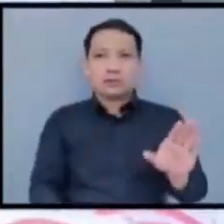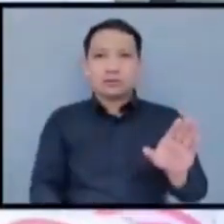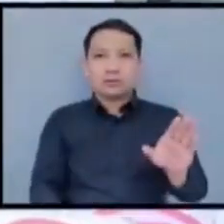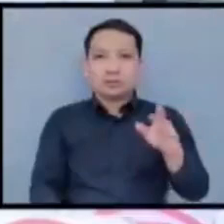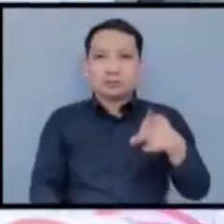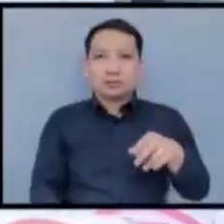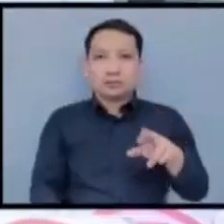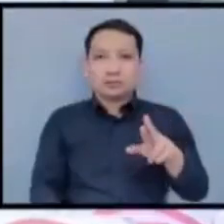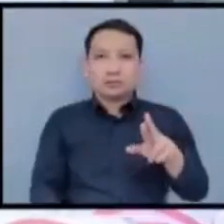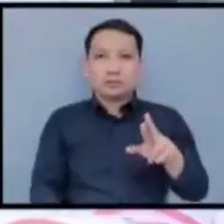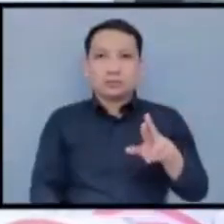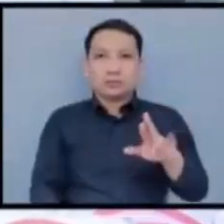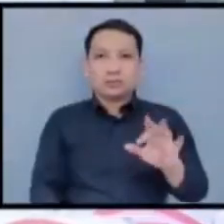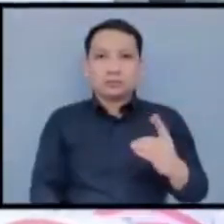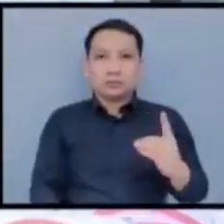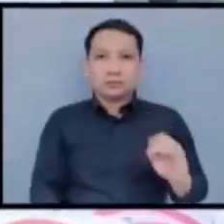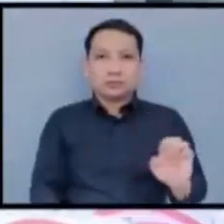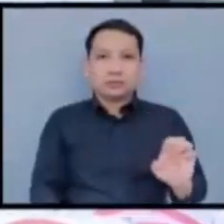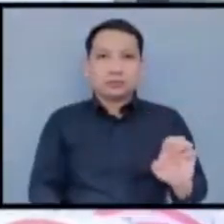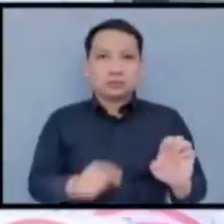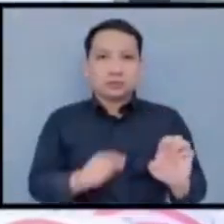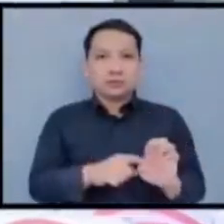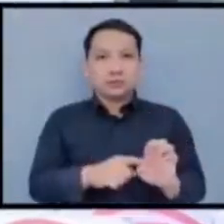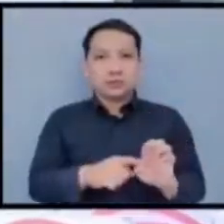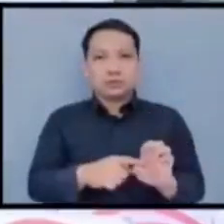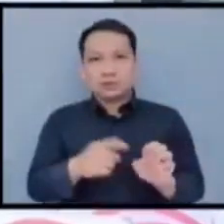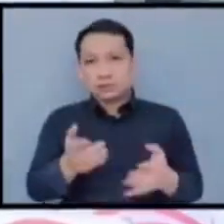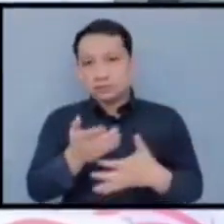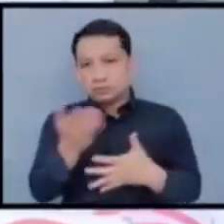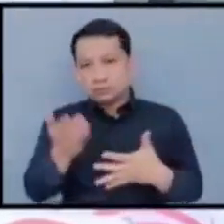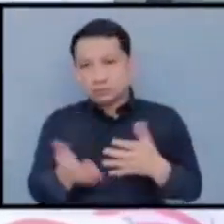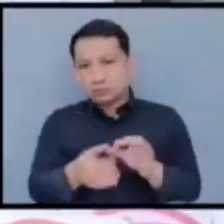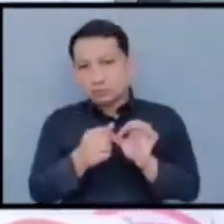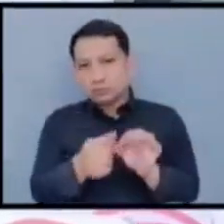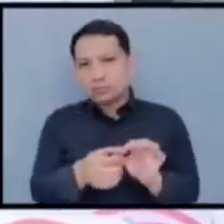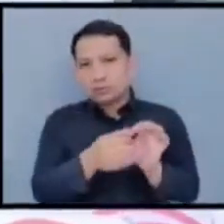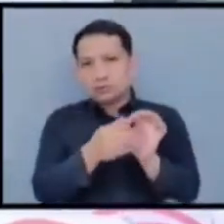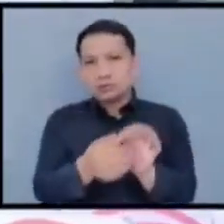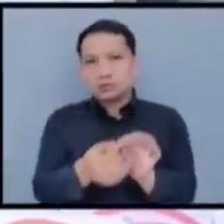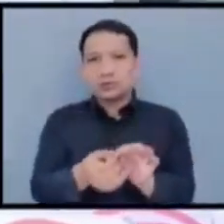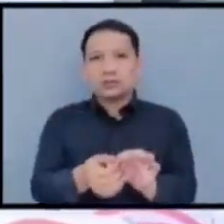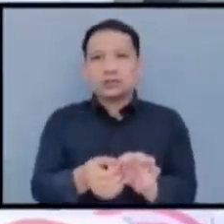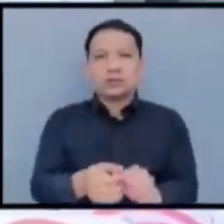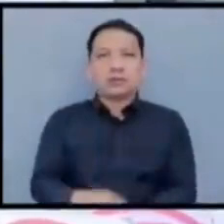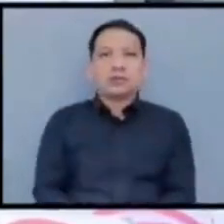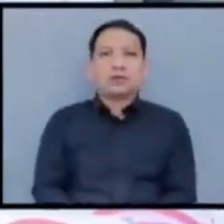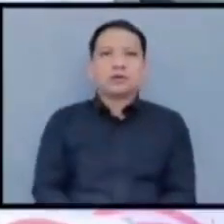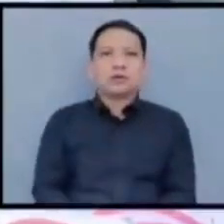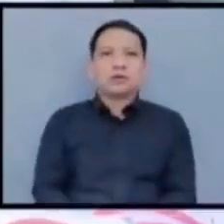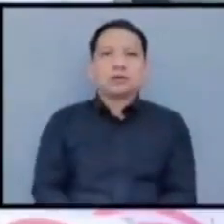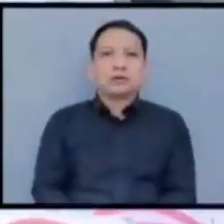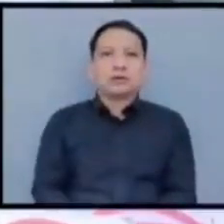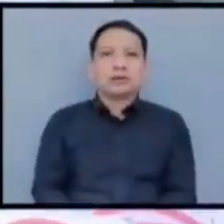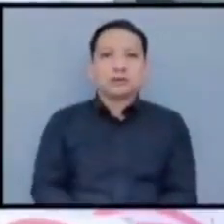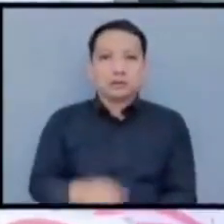file several malicious cases against them. Sabi nga mismo ni Nigel,